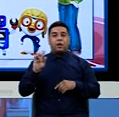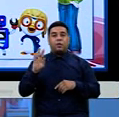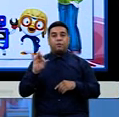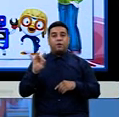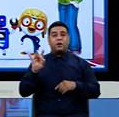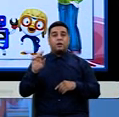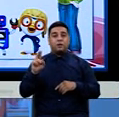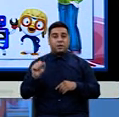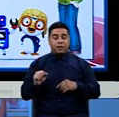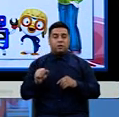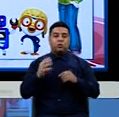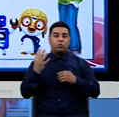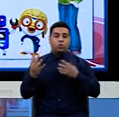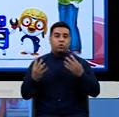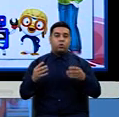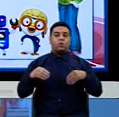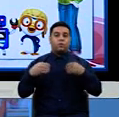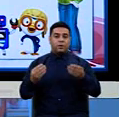tada o'yinchoq bo'lar ekan.